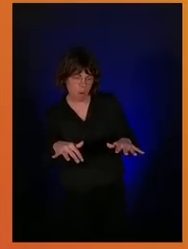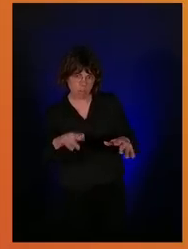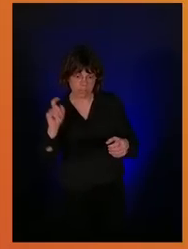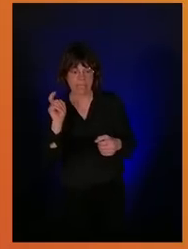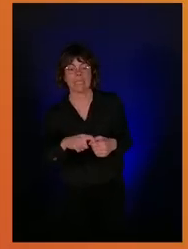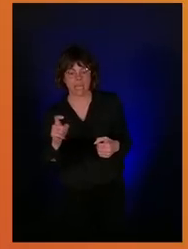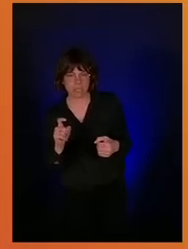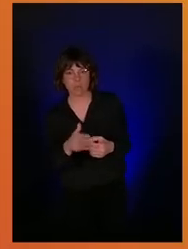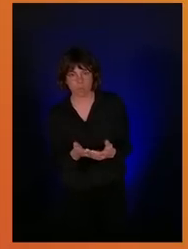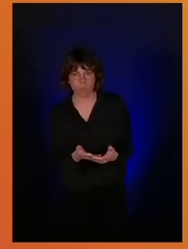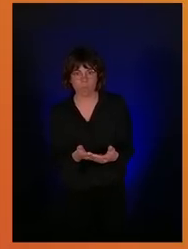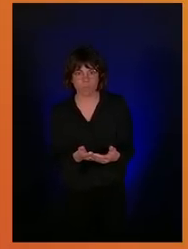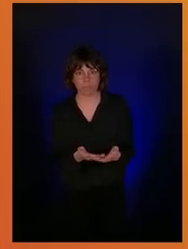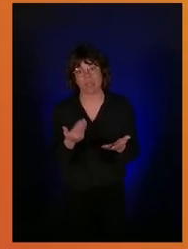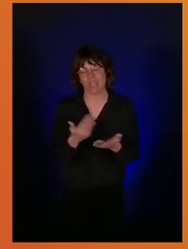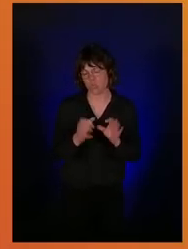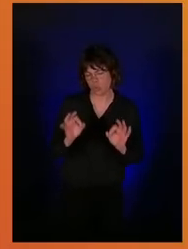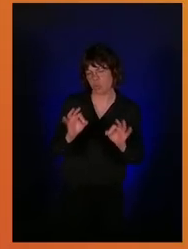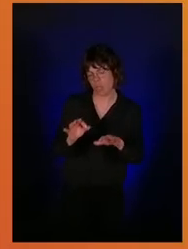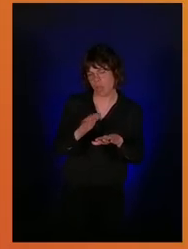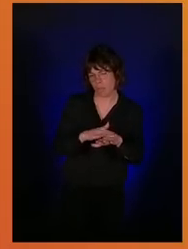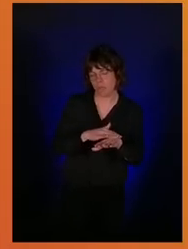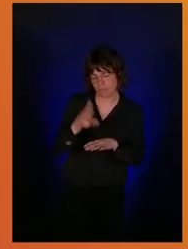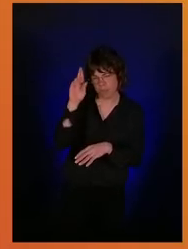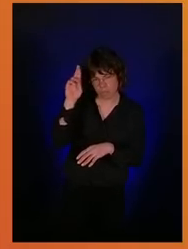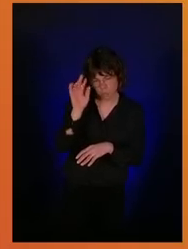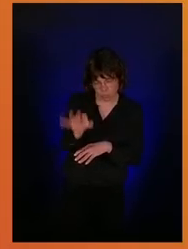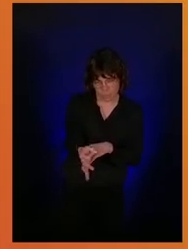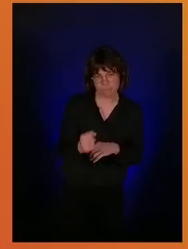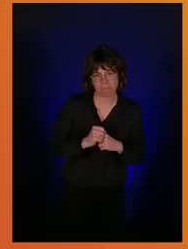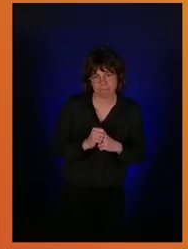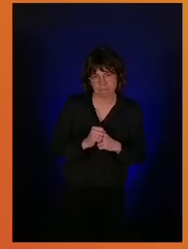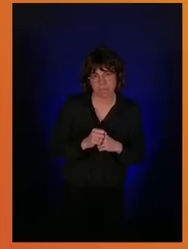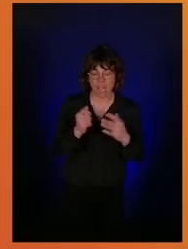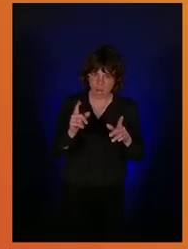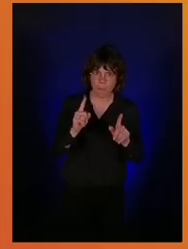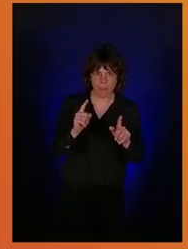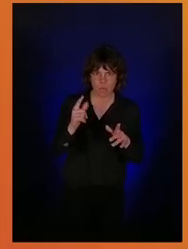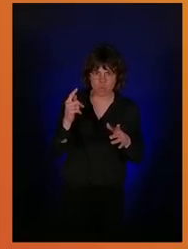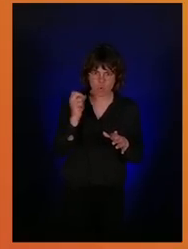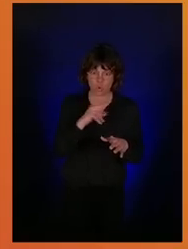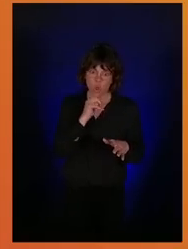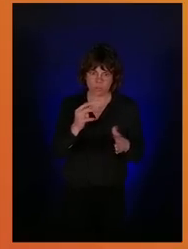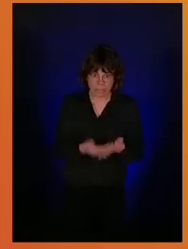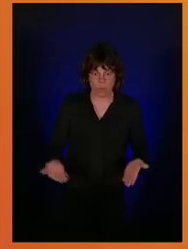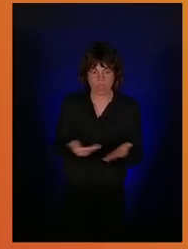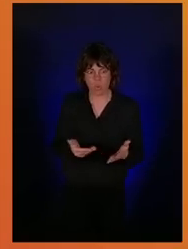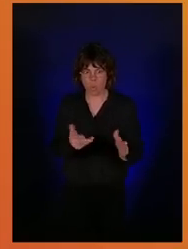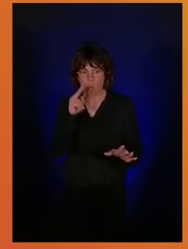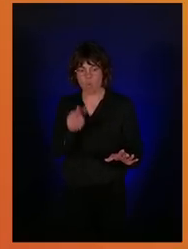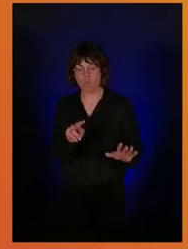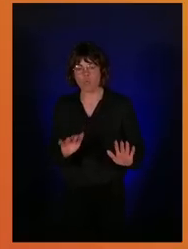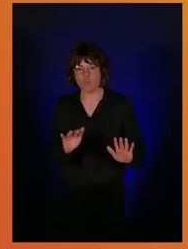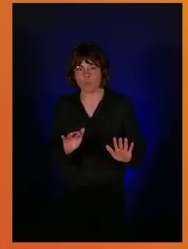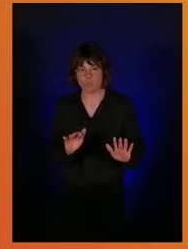syndicalisation. Et sur ce point, vous avez raison, vous l'avez souligné, il y a encore des alertes très importantes, avec notamment